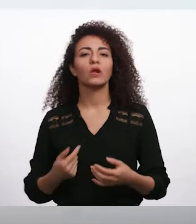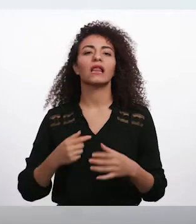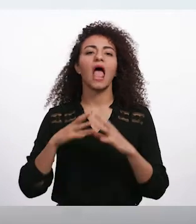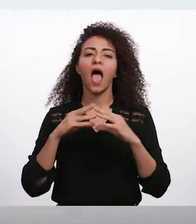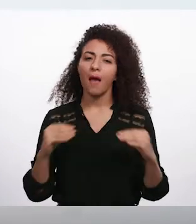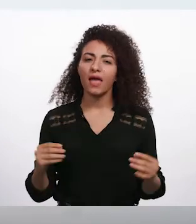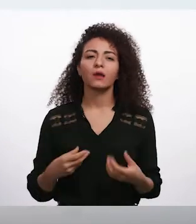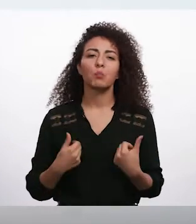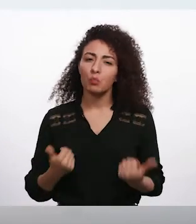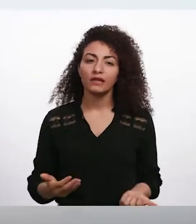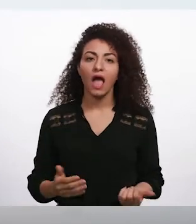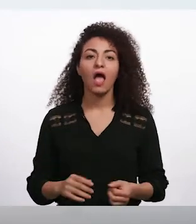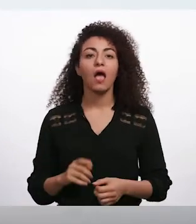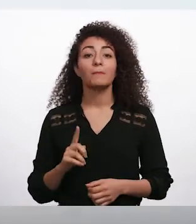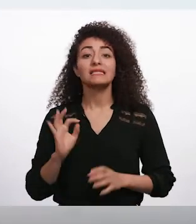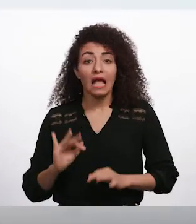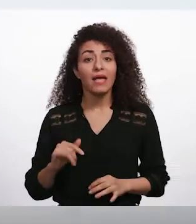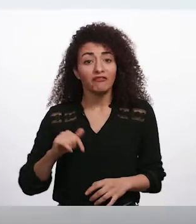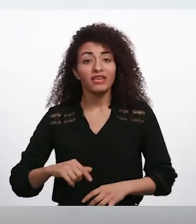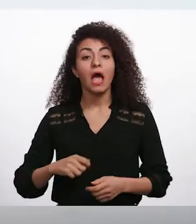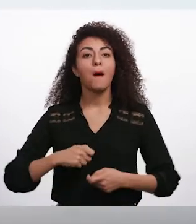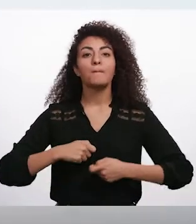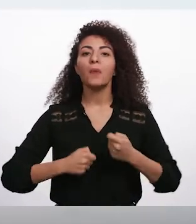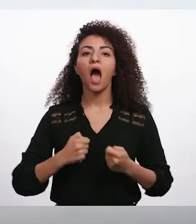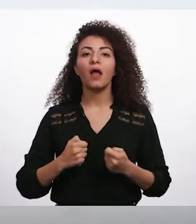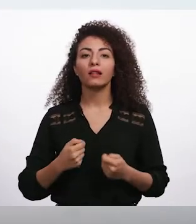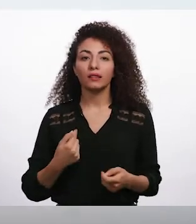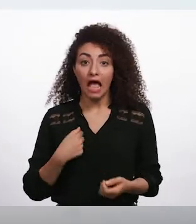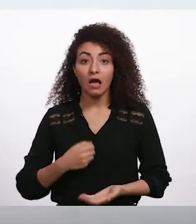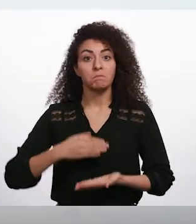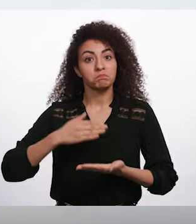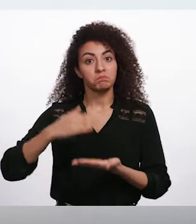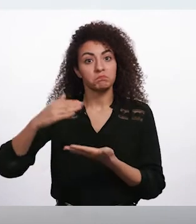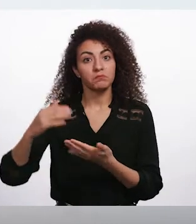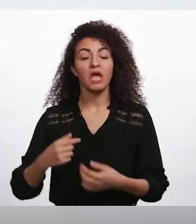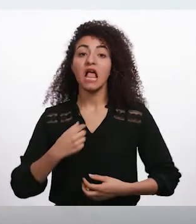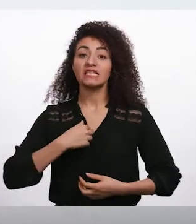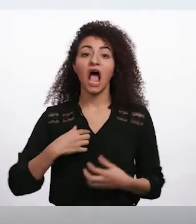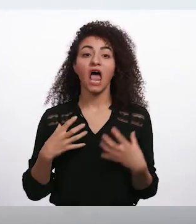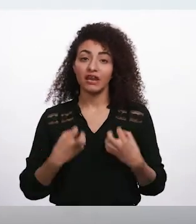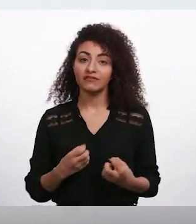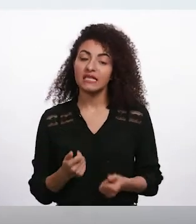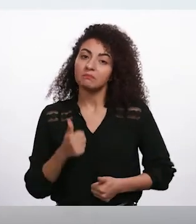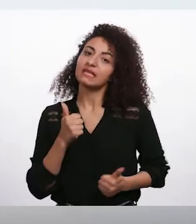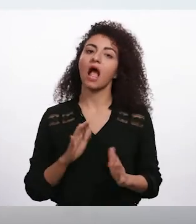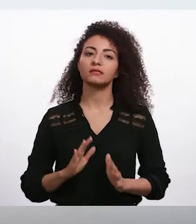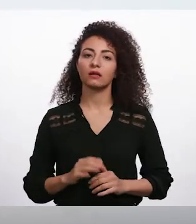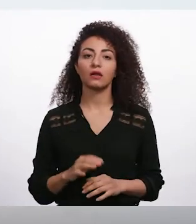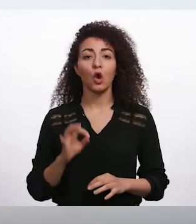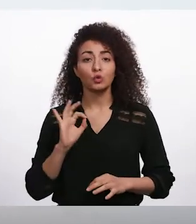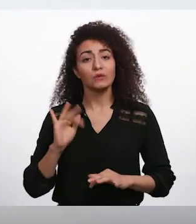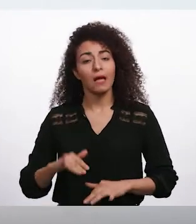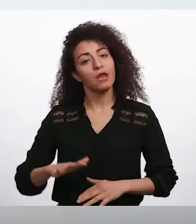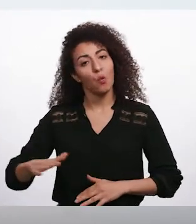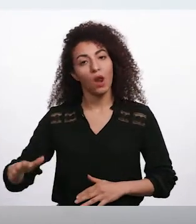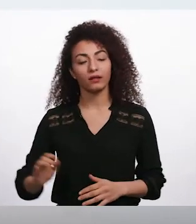موارد اقتصادية، أمنية، مجتمعية، ومفروض نحن نشتغل على تنمية مهاراتنا الشخصية كأهل